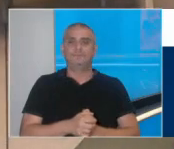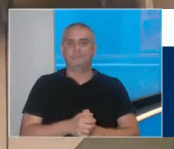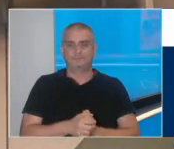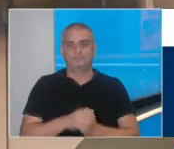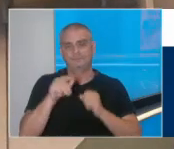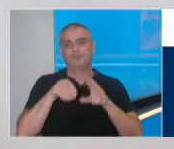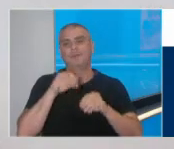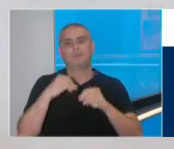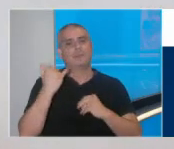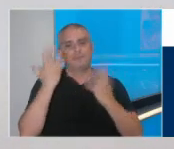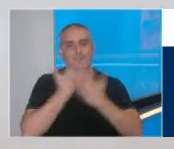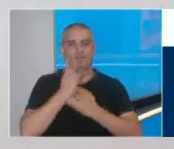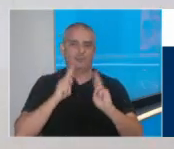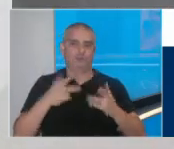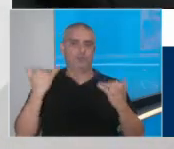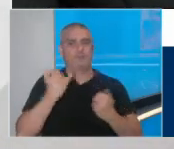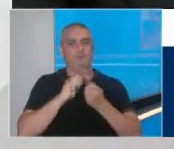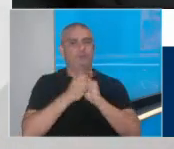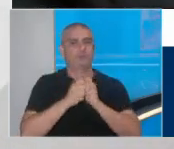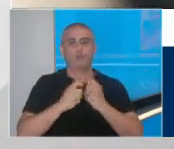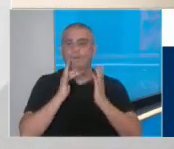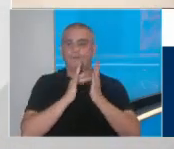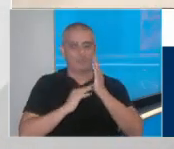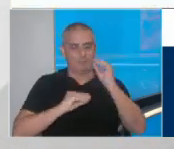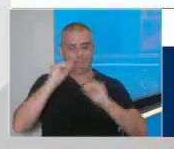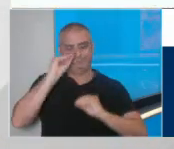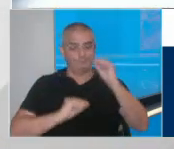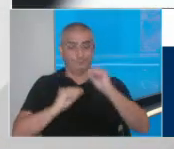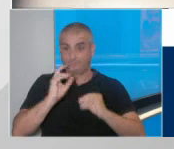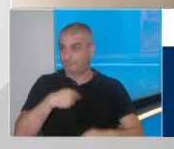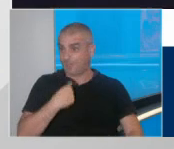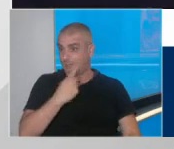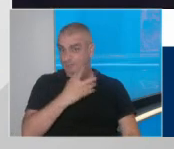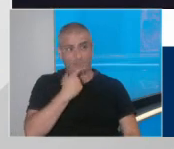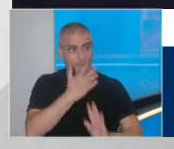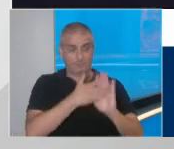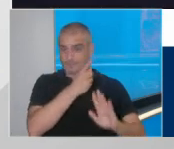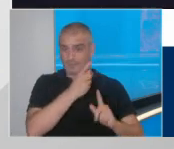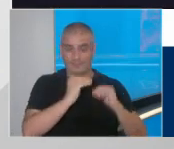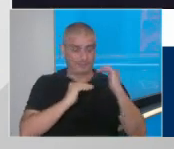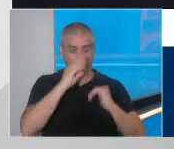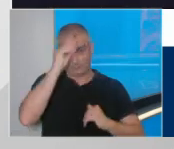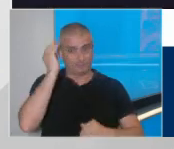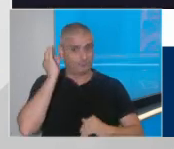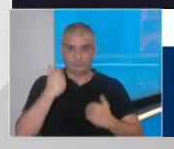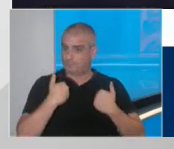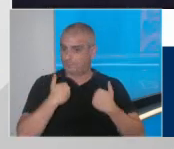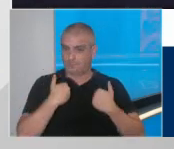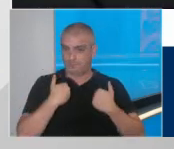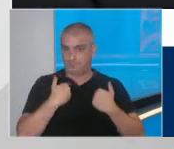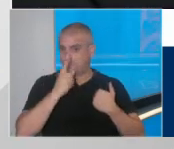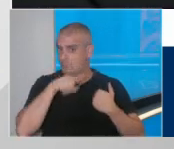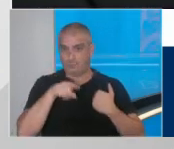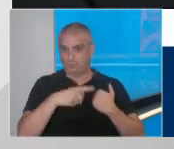זה פריימריז, תמיד יש הפתעות, תמיד יש שינויי מיקום. אני חייב גם להתייחס למה שאמרת רגע, לאיזון המגדרי, אני ממש לא